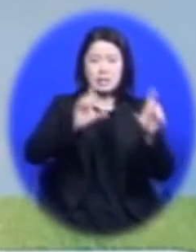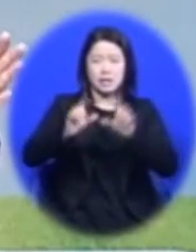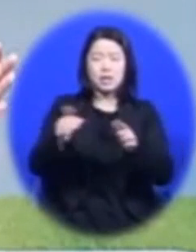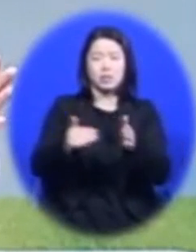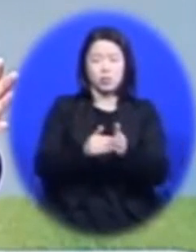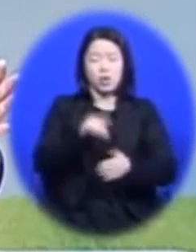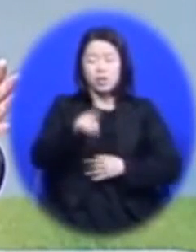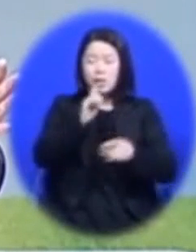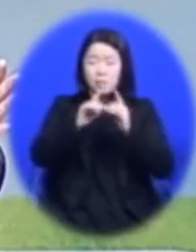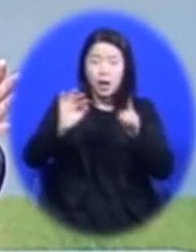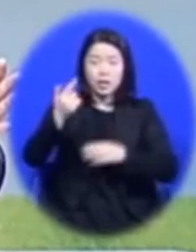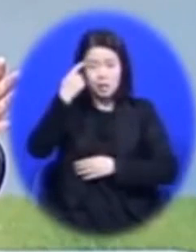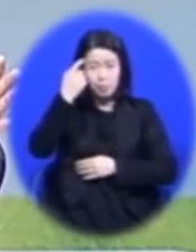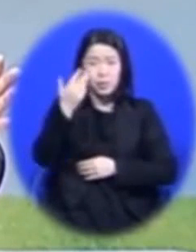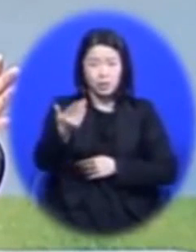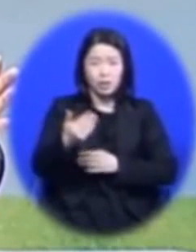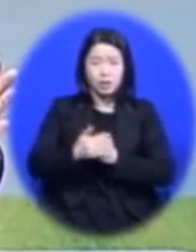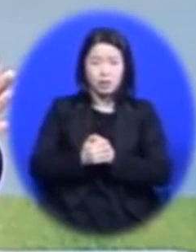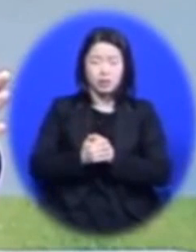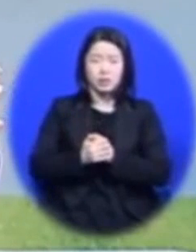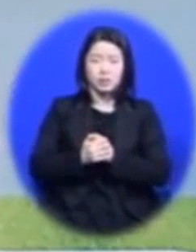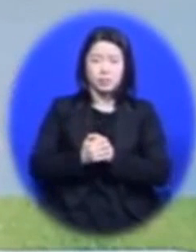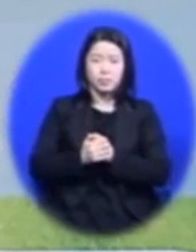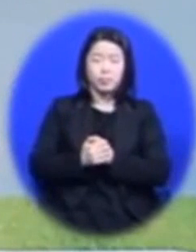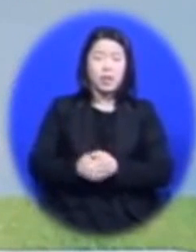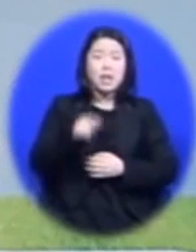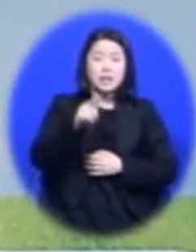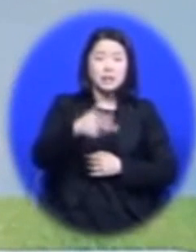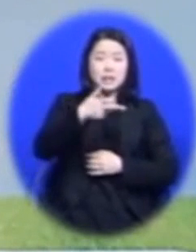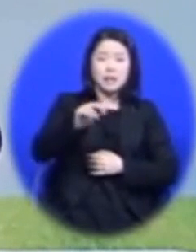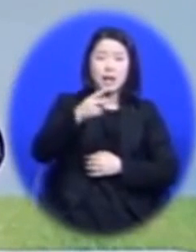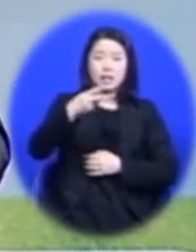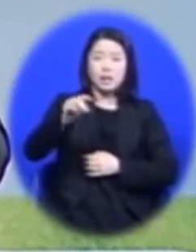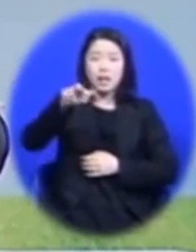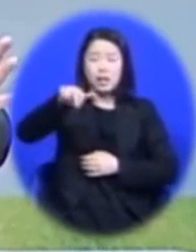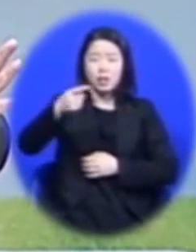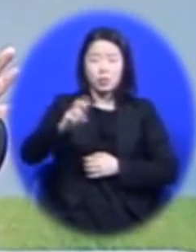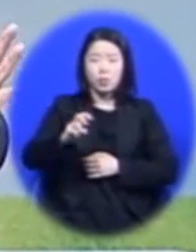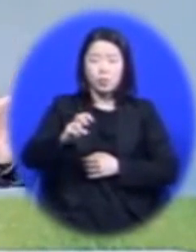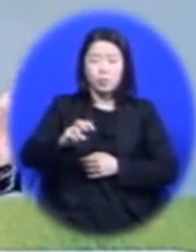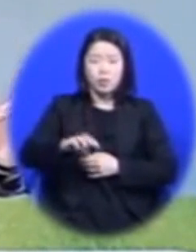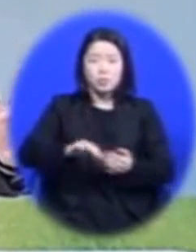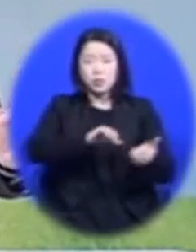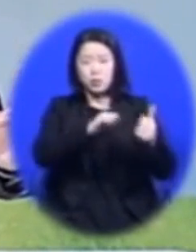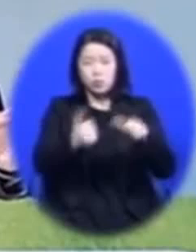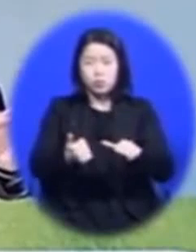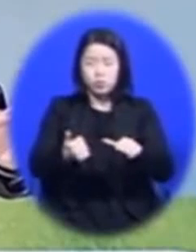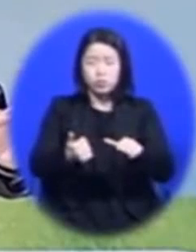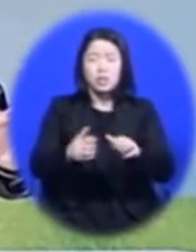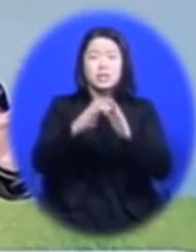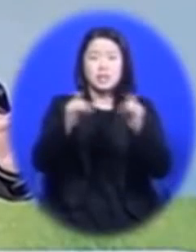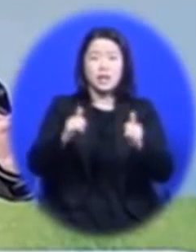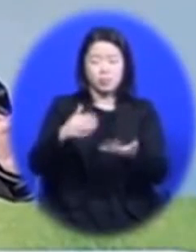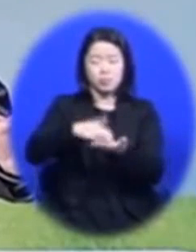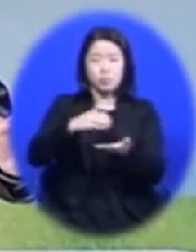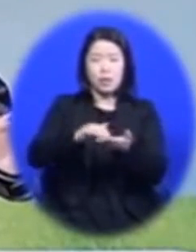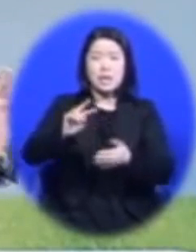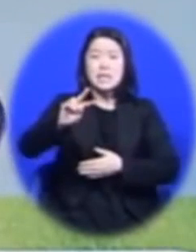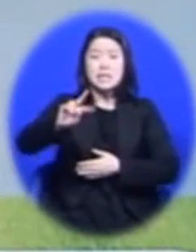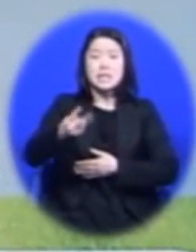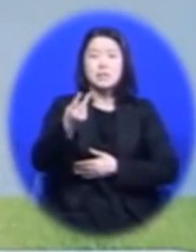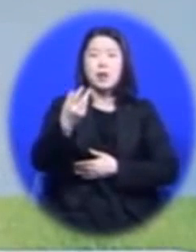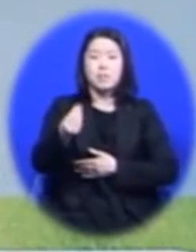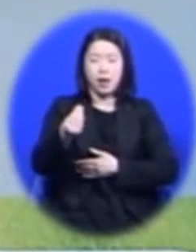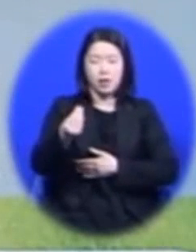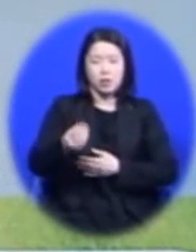이게 말이 됩니까? 그 카타콤에 묻혀진 시체가 200만 구가 넘습니다.